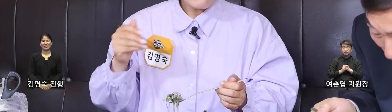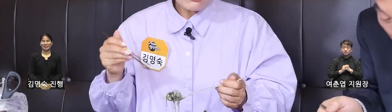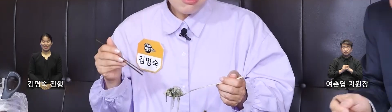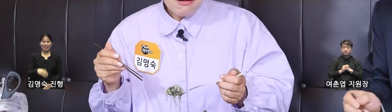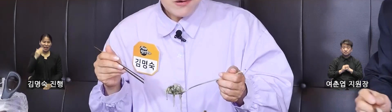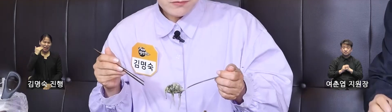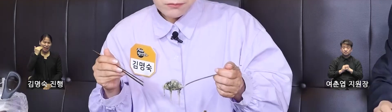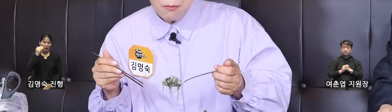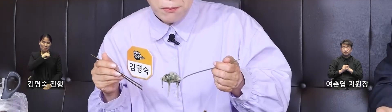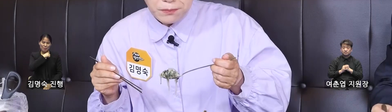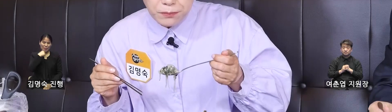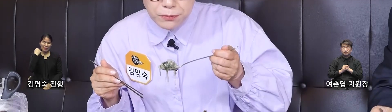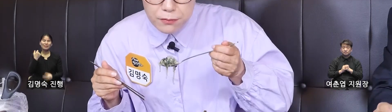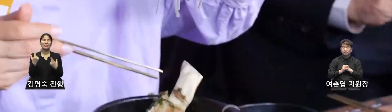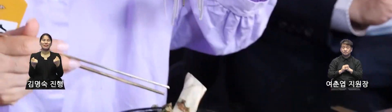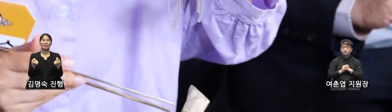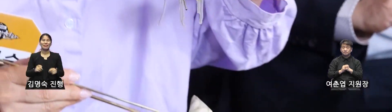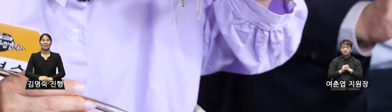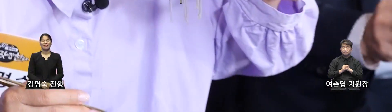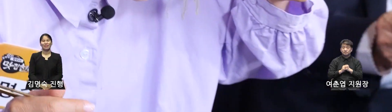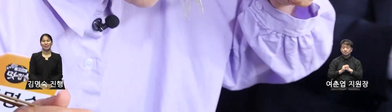김치 너무 맛있다.